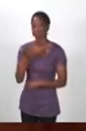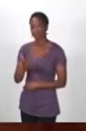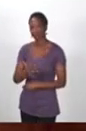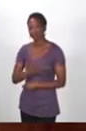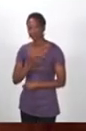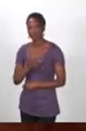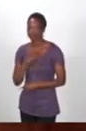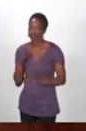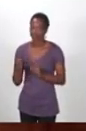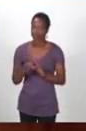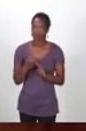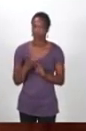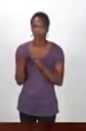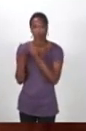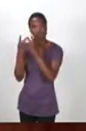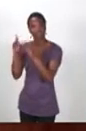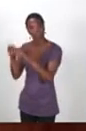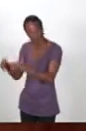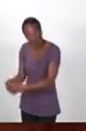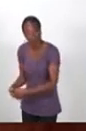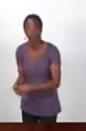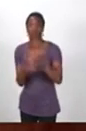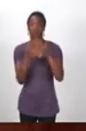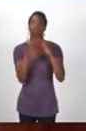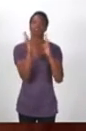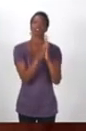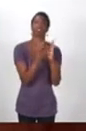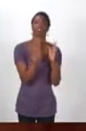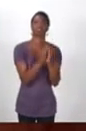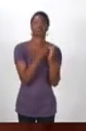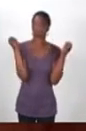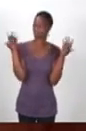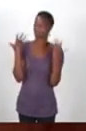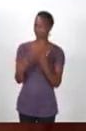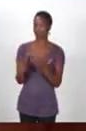la ville soutienne symboliquement cette manifestation d'envergure.